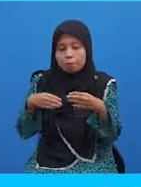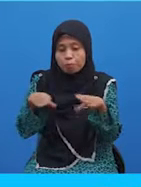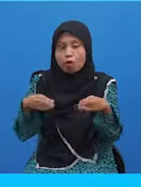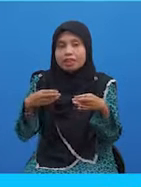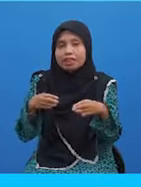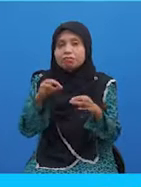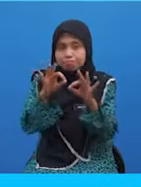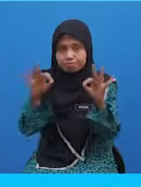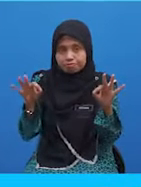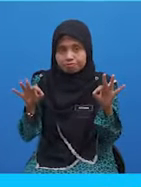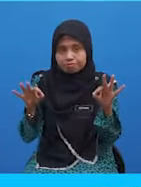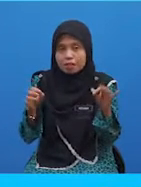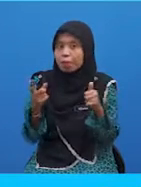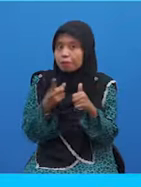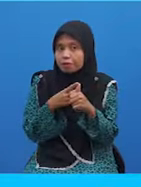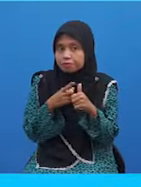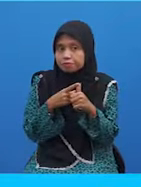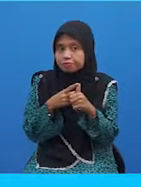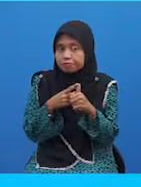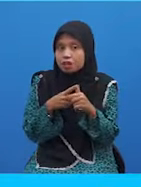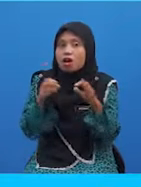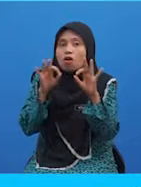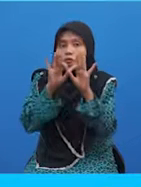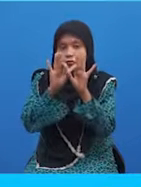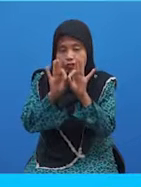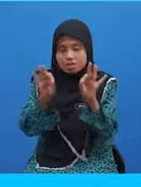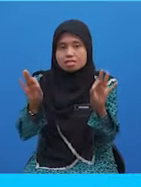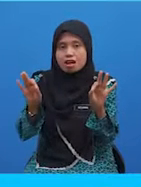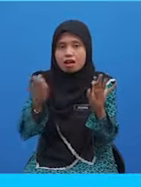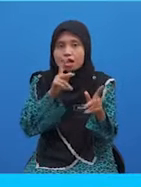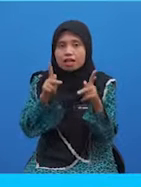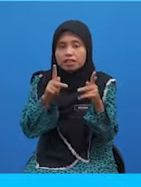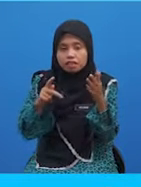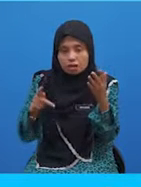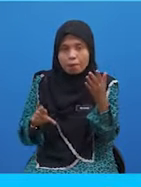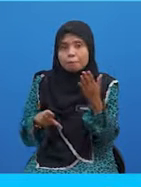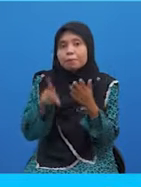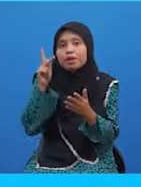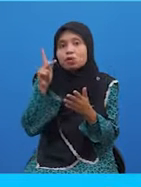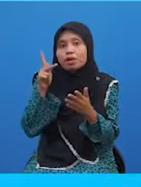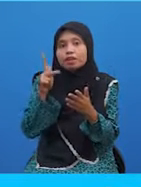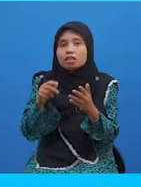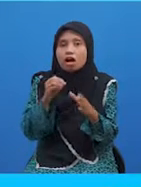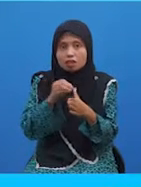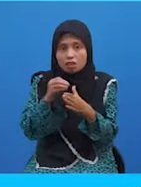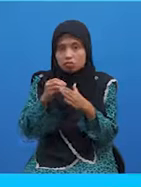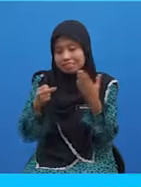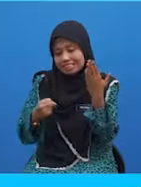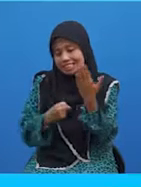Antara jenis kesalahannya ialah kesalahan frasa bagi kata penguat atau kata